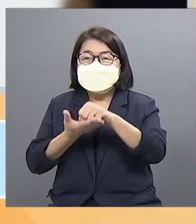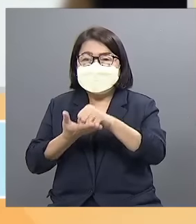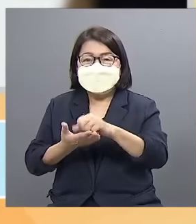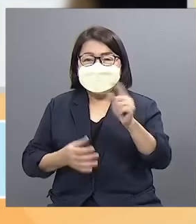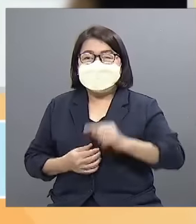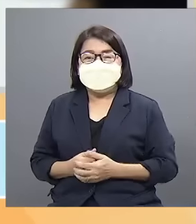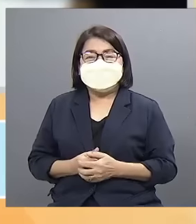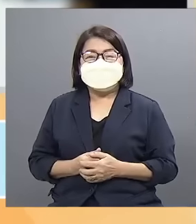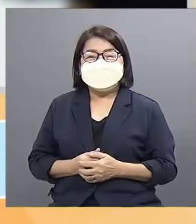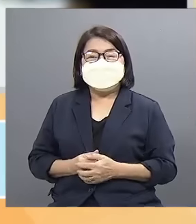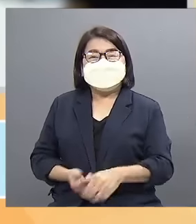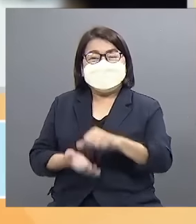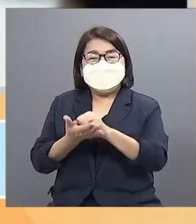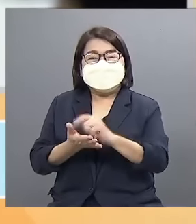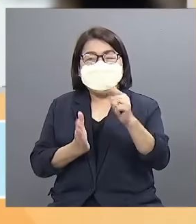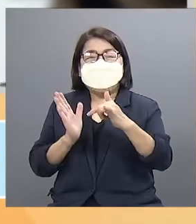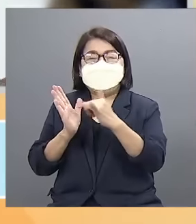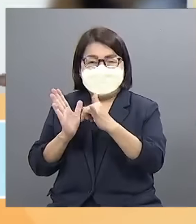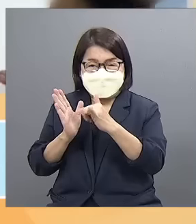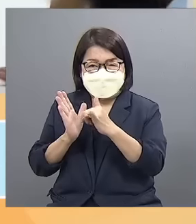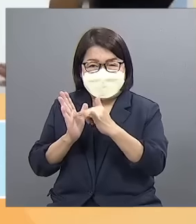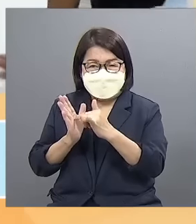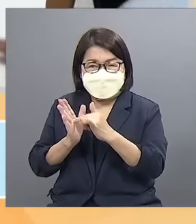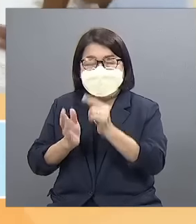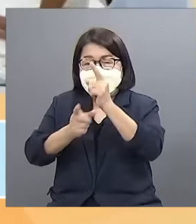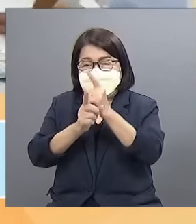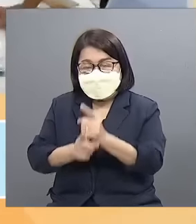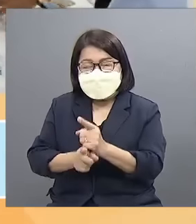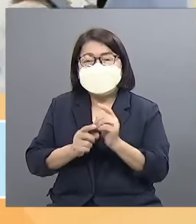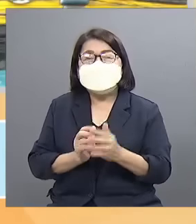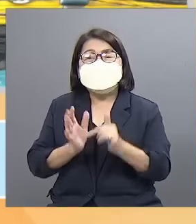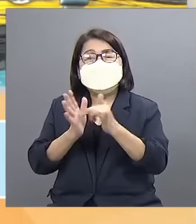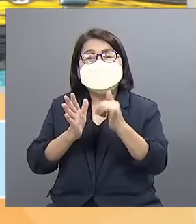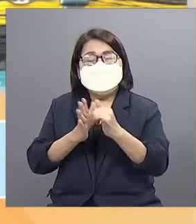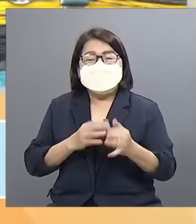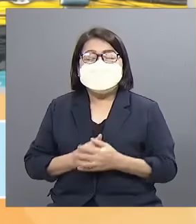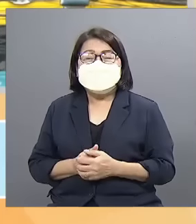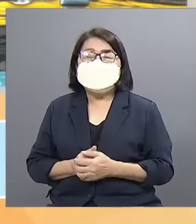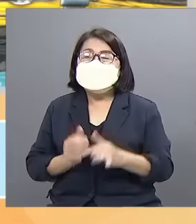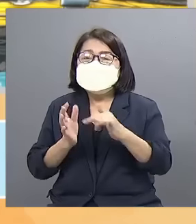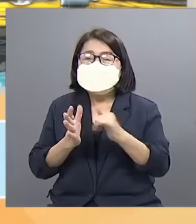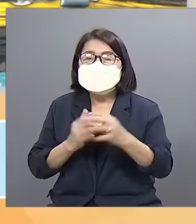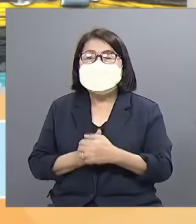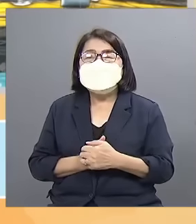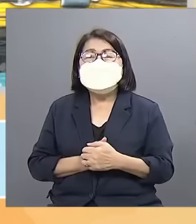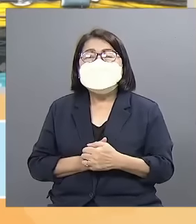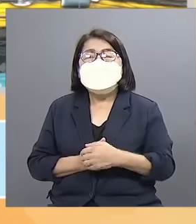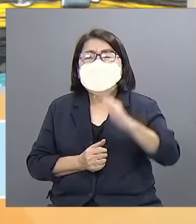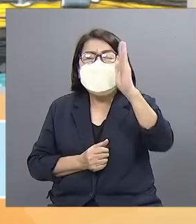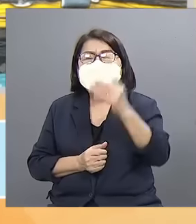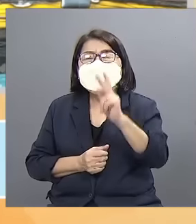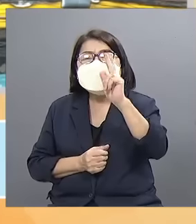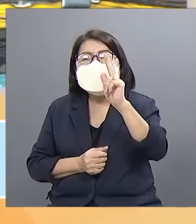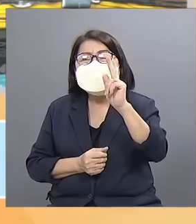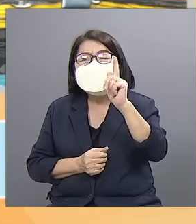าเมื่ียาที่เกืกข้องเกี่วกับการดแรรฟหบป้วยก็จะมีพวกฟ้าถลายโจนนะครับแล้วก็มีหาแ้